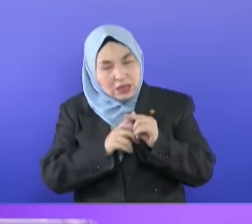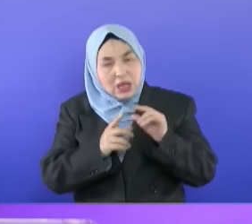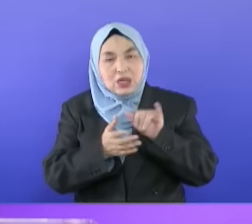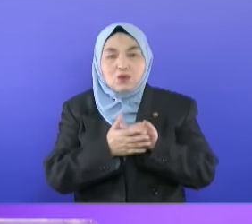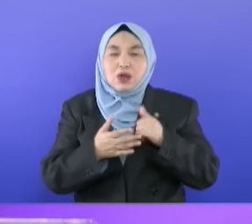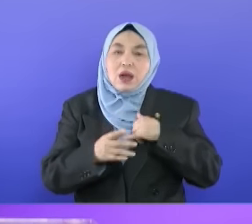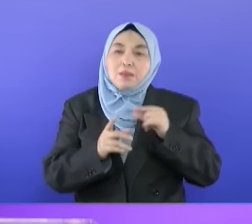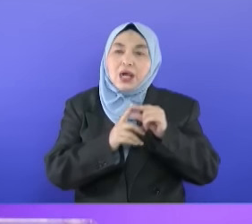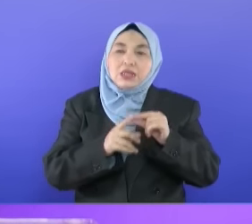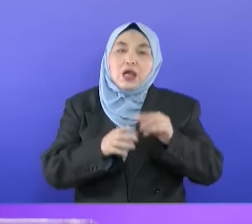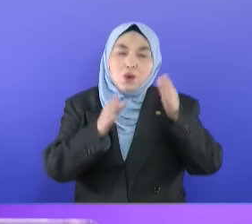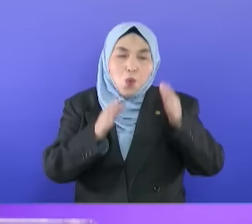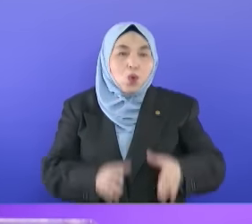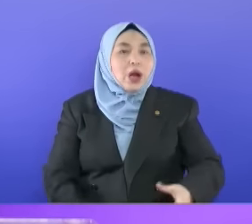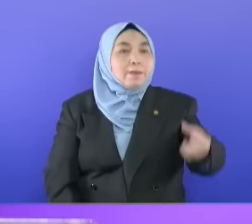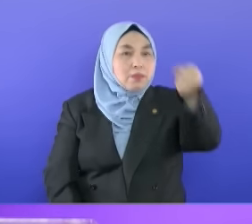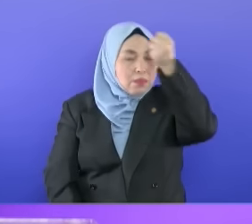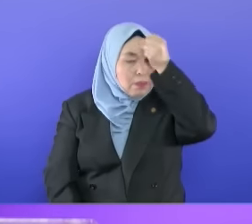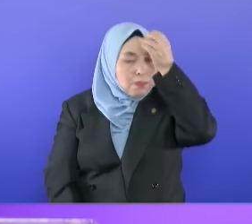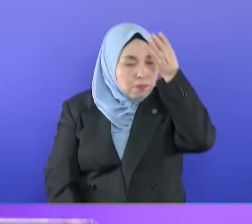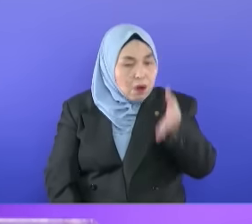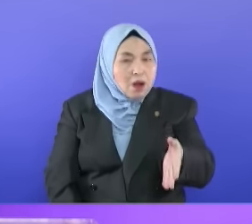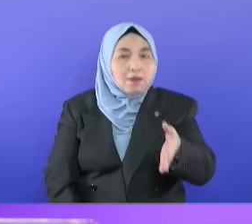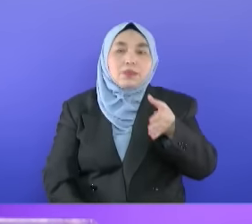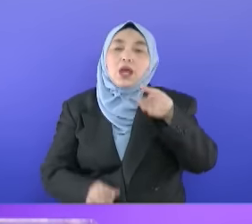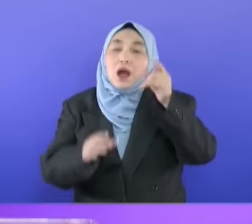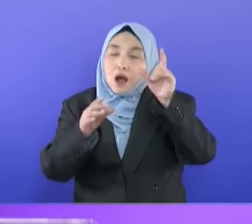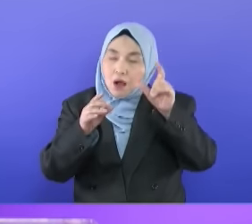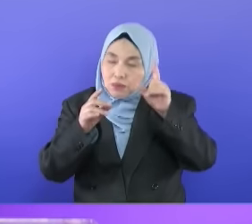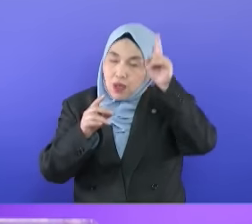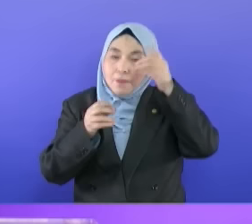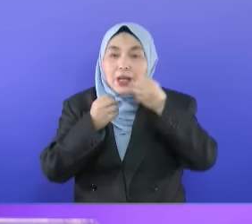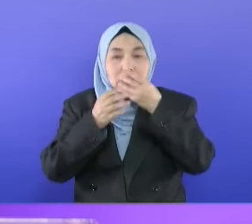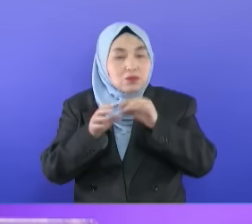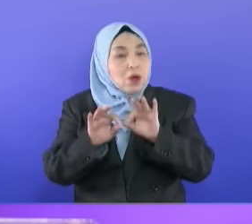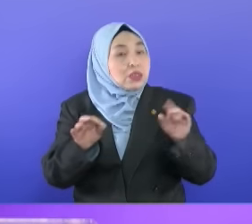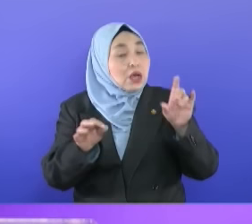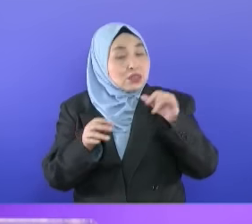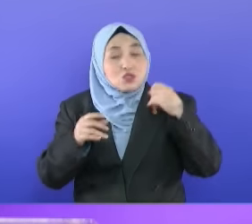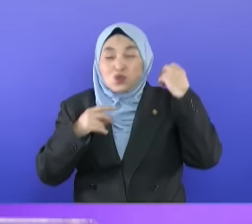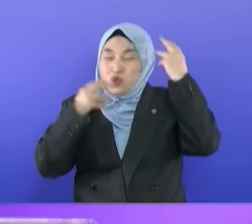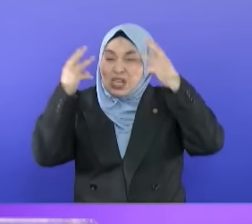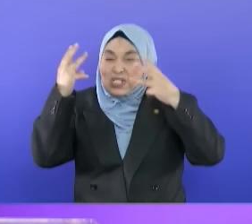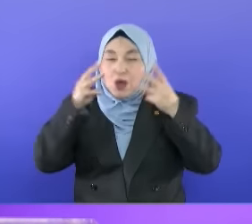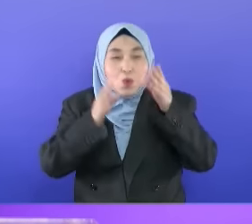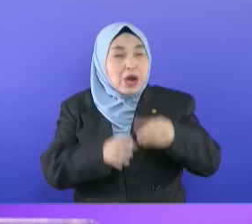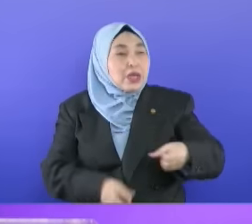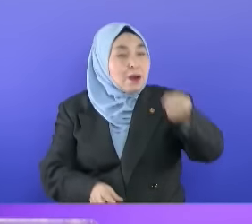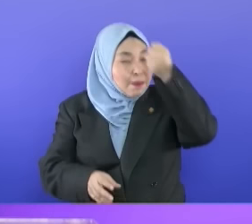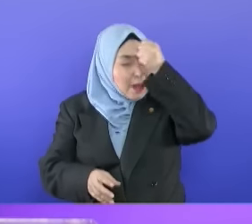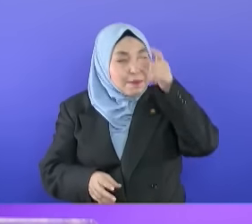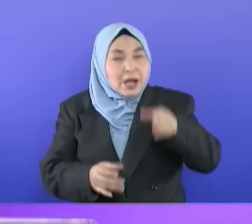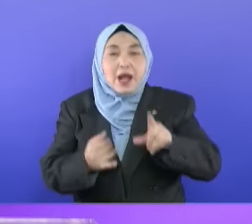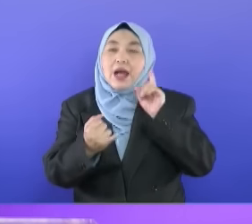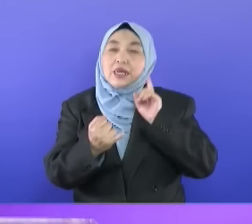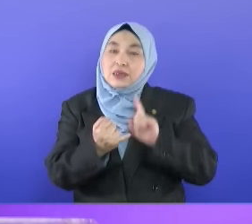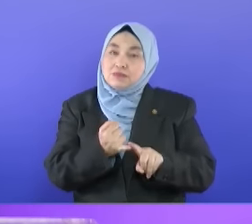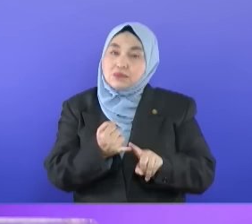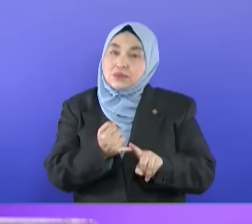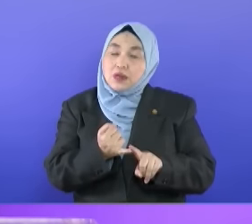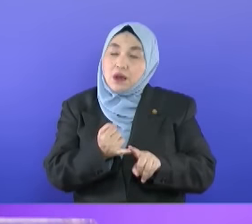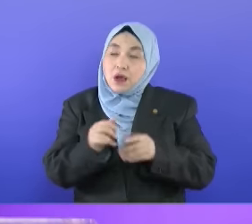adalah perkataan orang yang jahil yang Allah Nyatakan pada ayat 18 khawatir orang yang jahil Ini akhirnya di